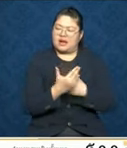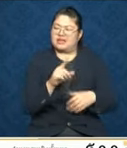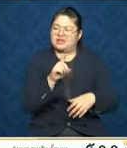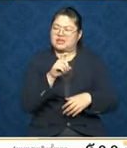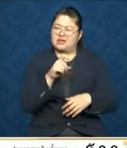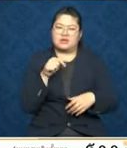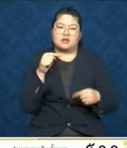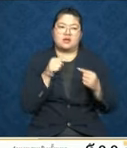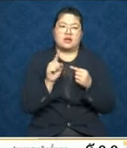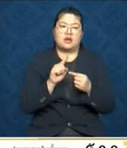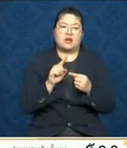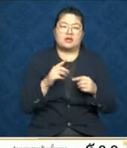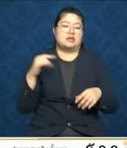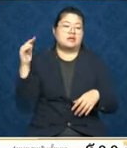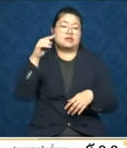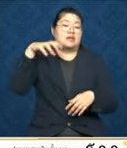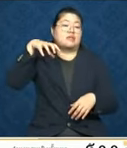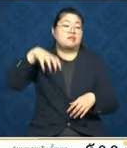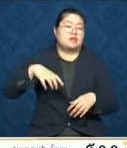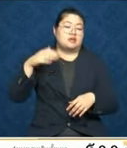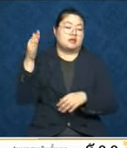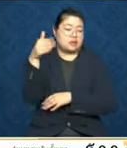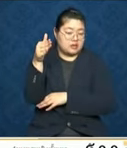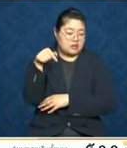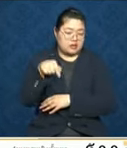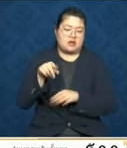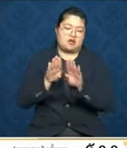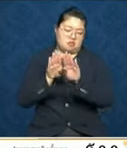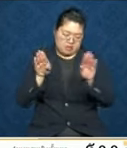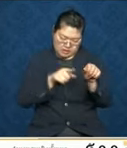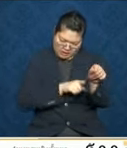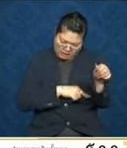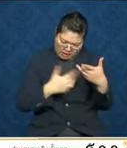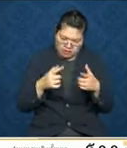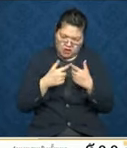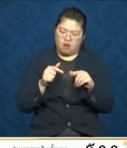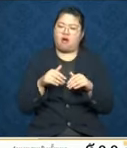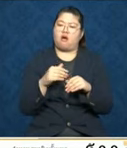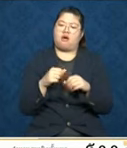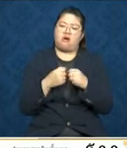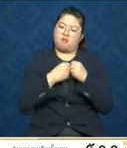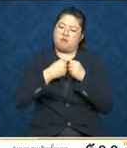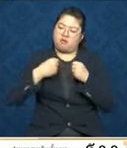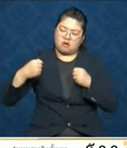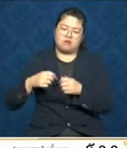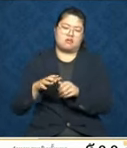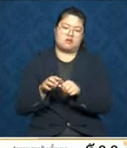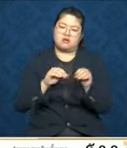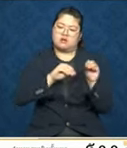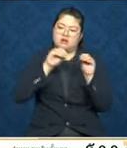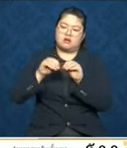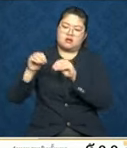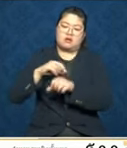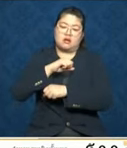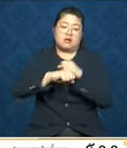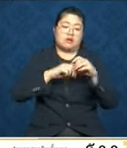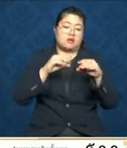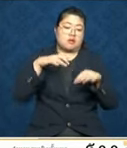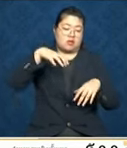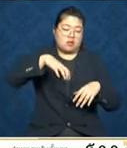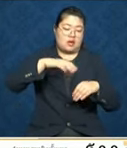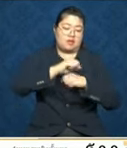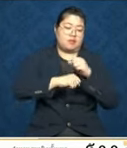อาคารใหม่ซึ่งควรจะเป็นสนามบินนานาชาติและควรจะเปิดตั้งนานแล้วแต่ล่าช้ากว่ากำหนดการเดิมจะเสร็จในปี65ขยายมา